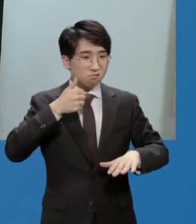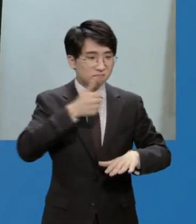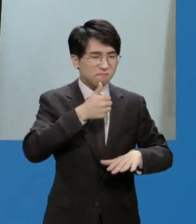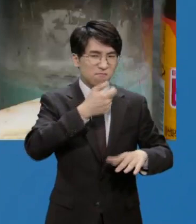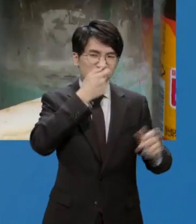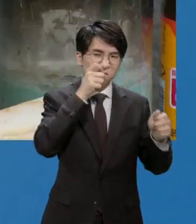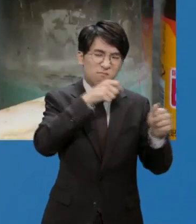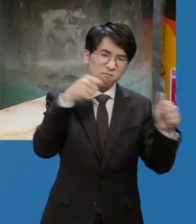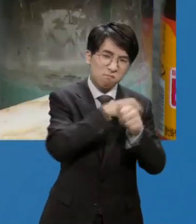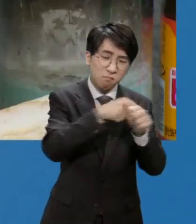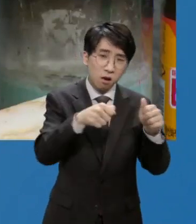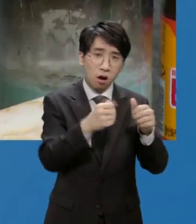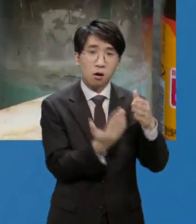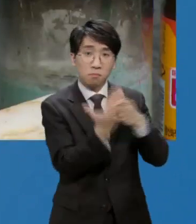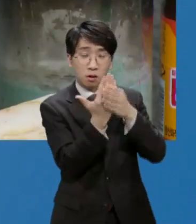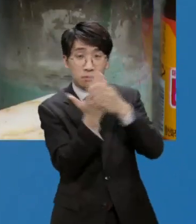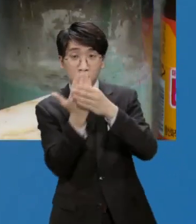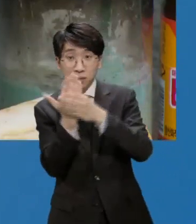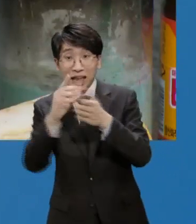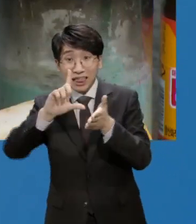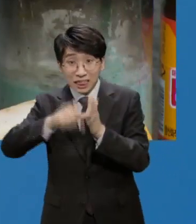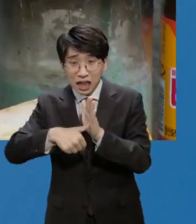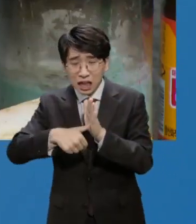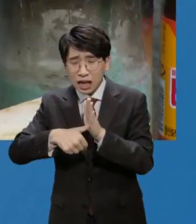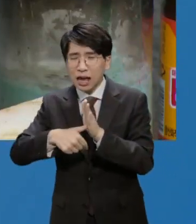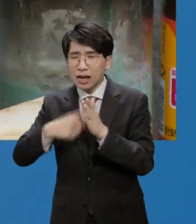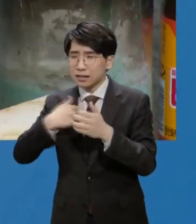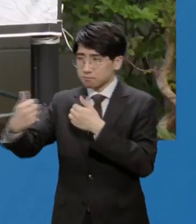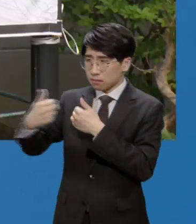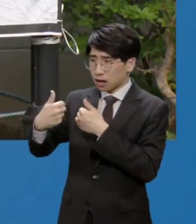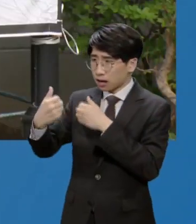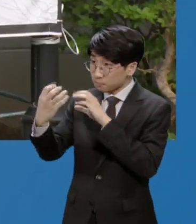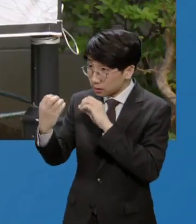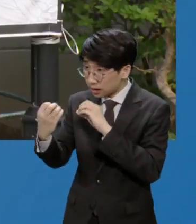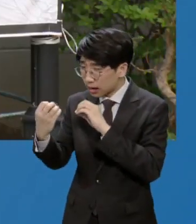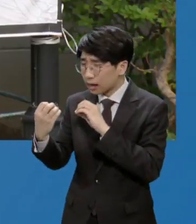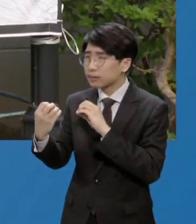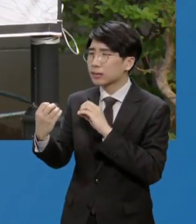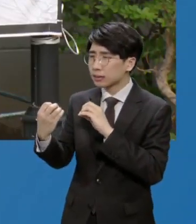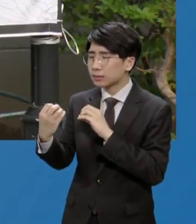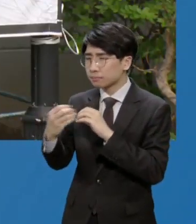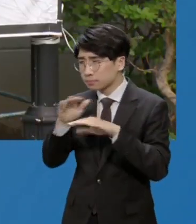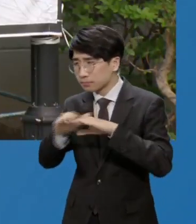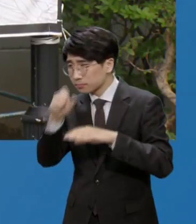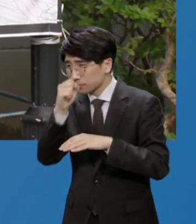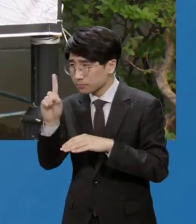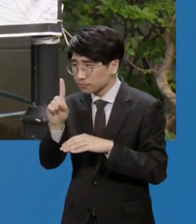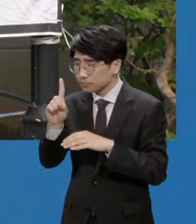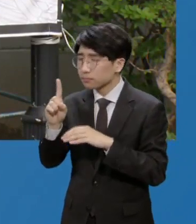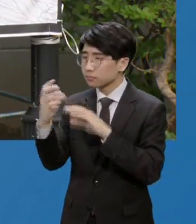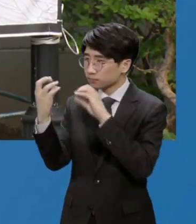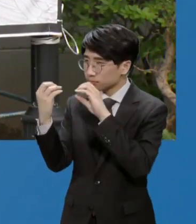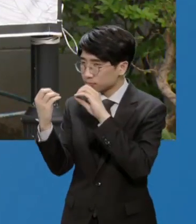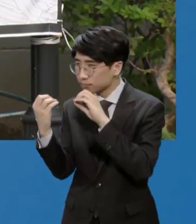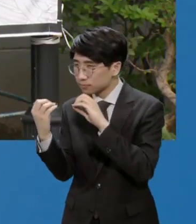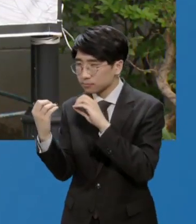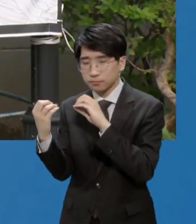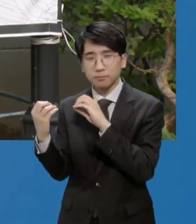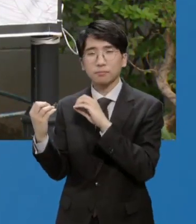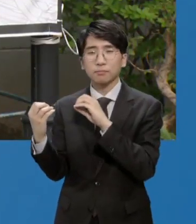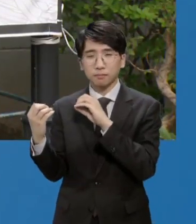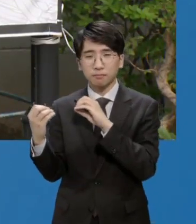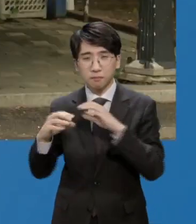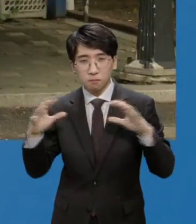폭행이라든지 입주민들의 민원에 대해서도 저희가 같이 대응하거나 아니면은 경비 노동자분들도 같이 네. 서로 교류하는